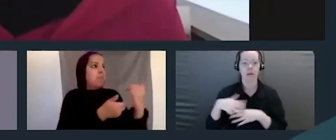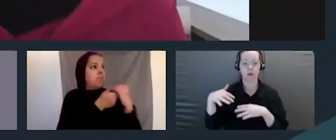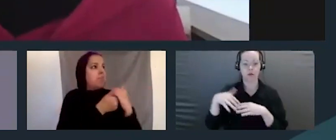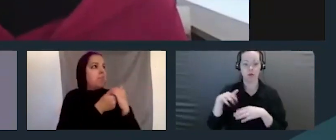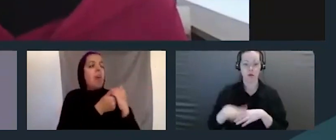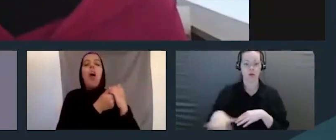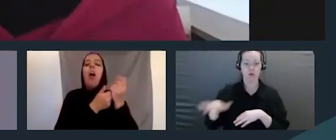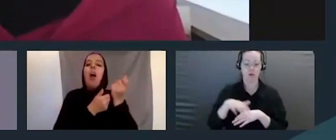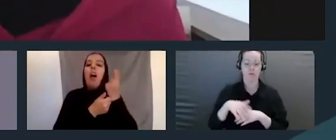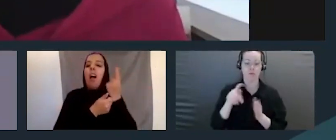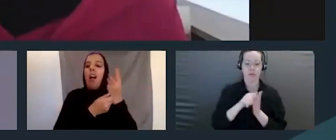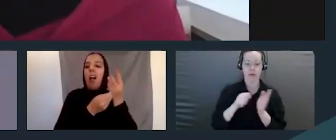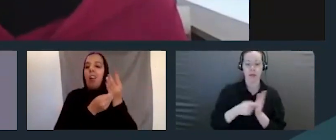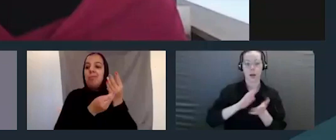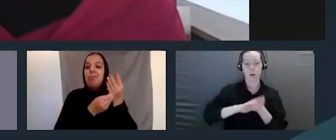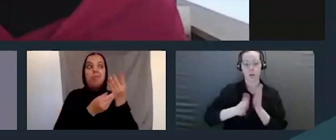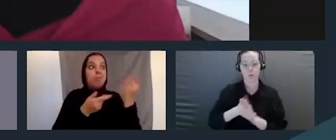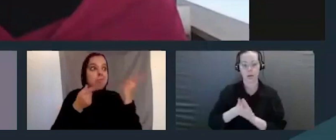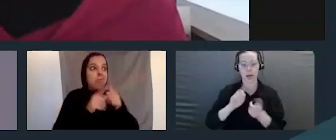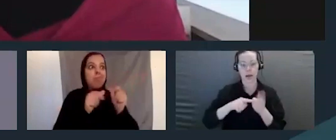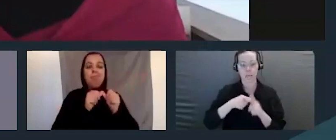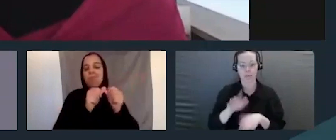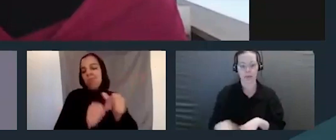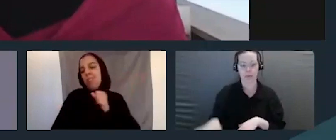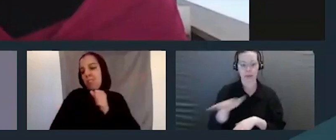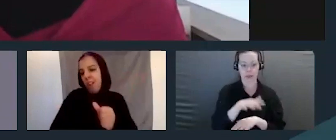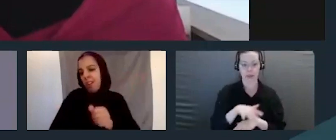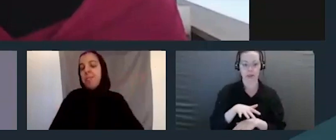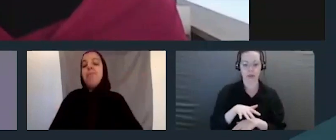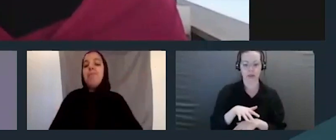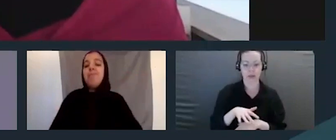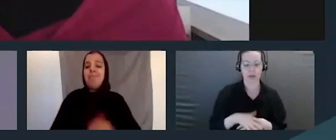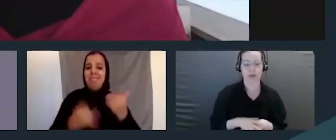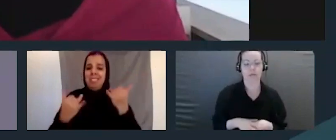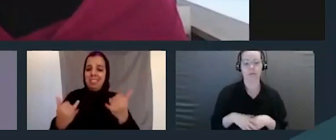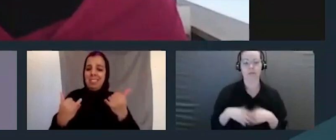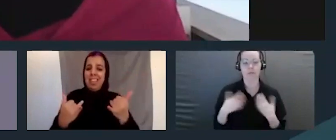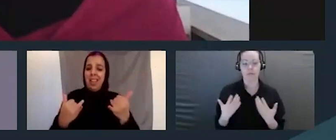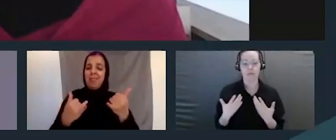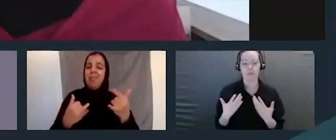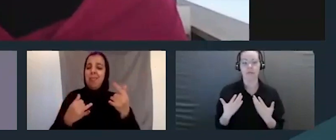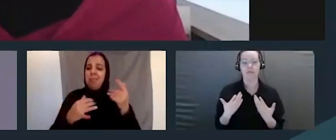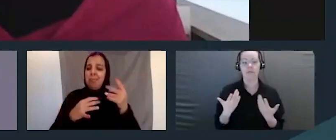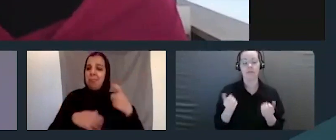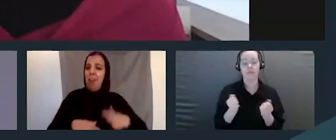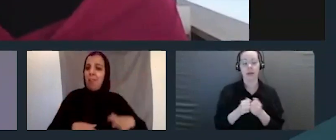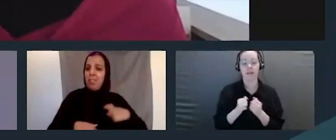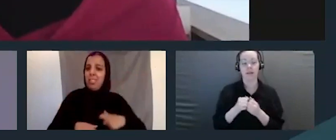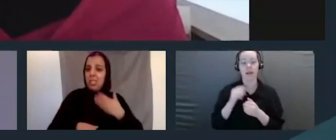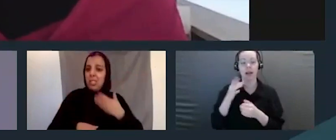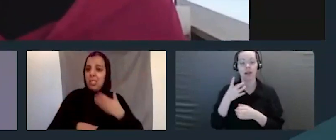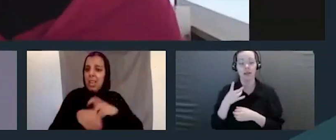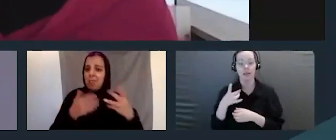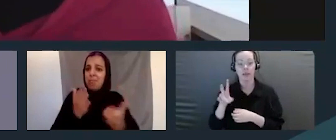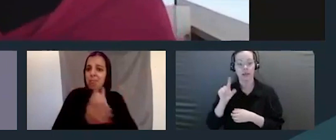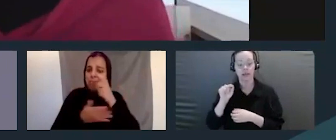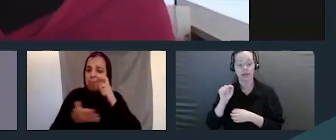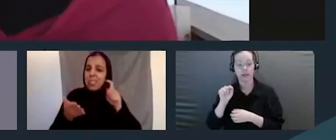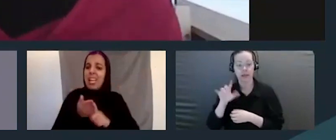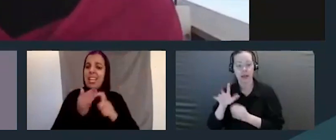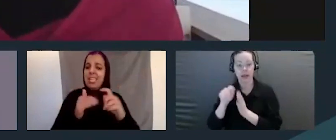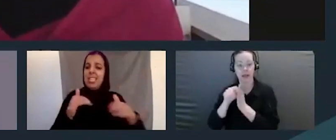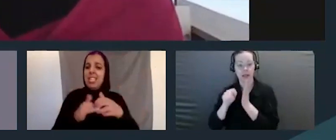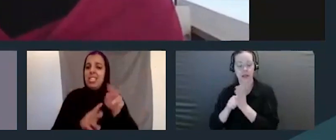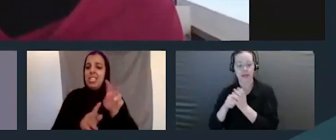ces relations-là. C'est une belle occasion pour faire un plaidoyer pour les langues autochtones et je vous remercie pour la belle table ronde